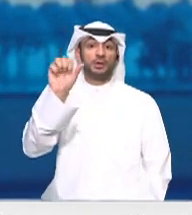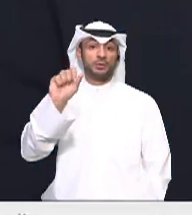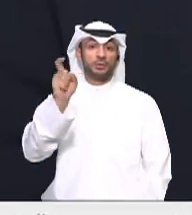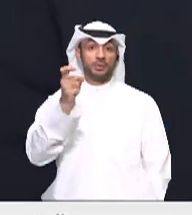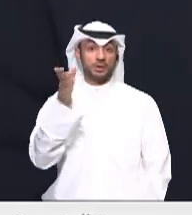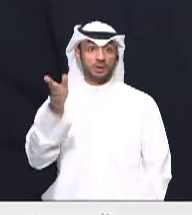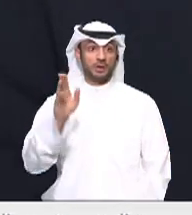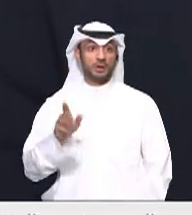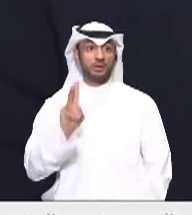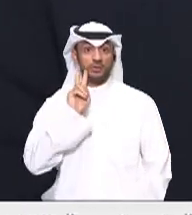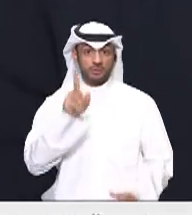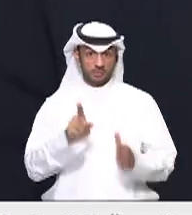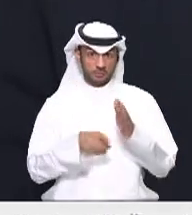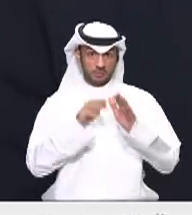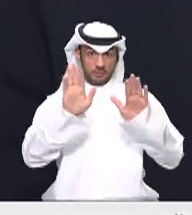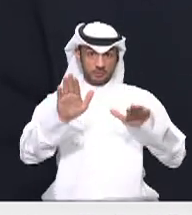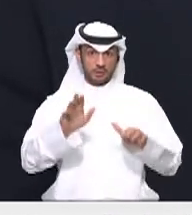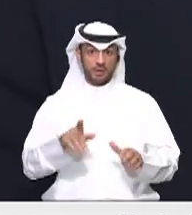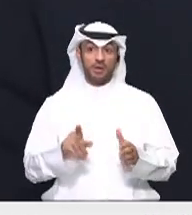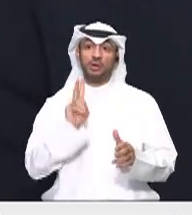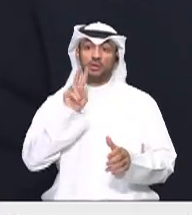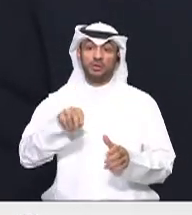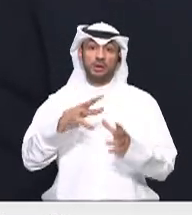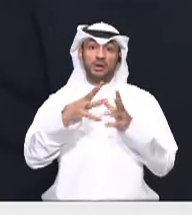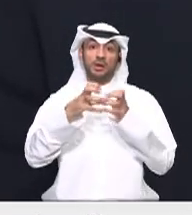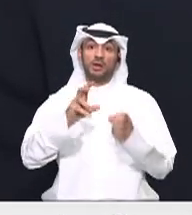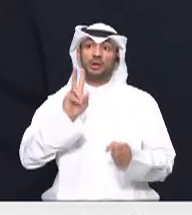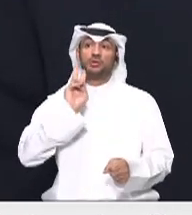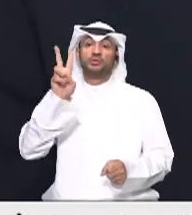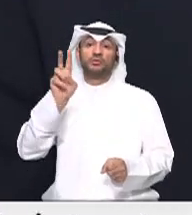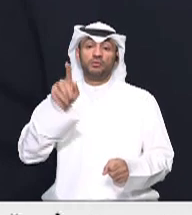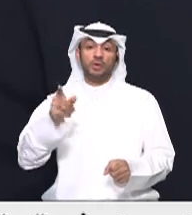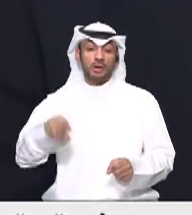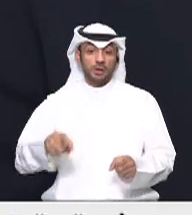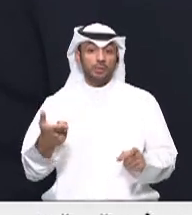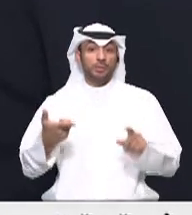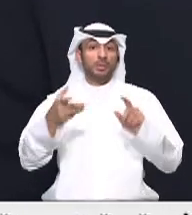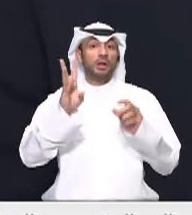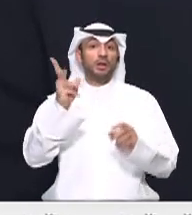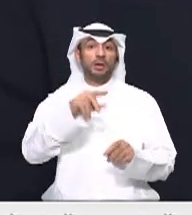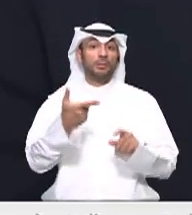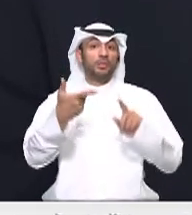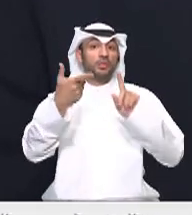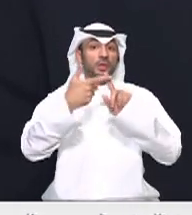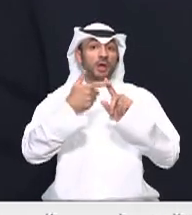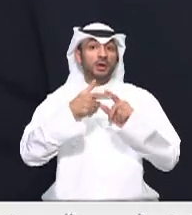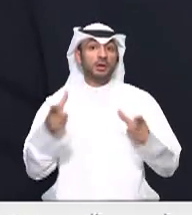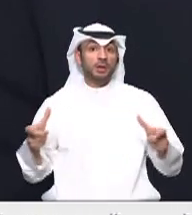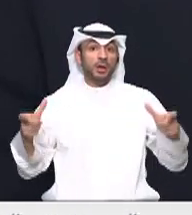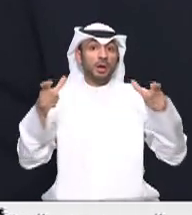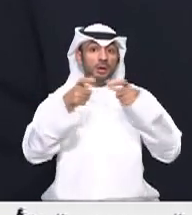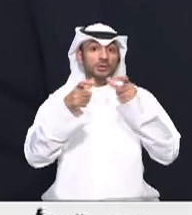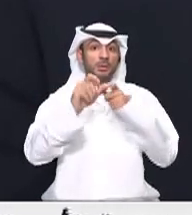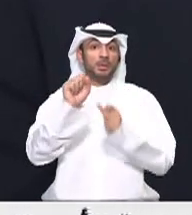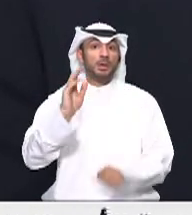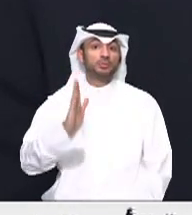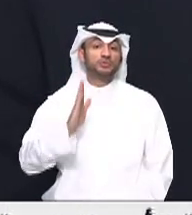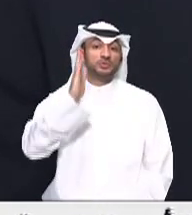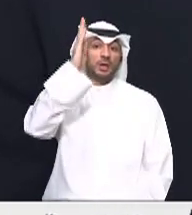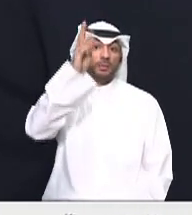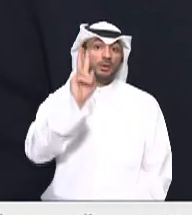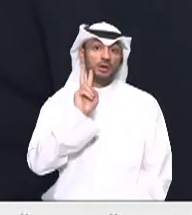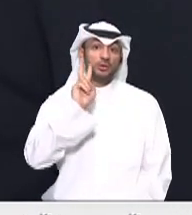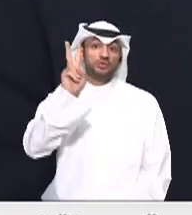كنت تسمعني بشكل جيد، ما هي أهم ملامح اليوم الثاني من قمة المستقبل؟ وإذا أردنا أن نتحدث